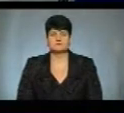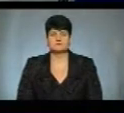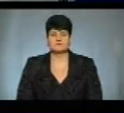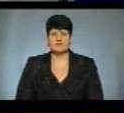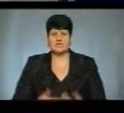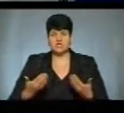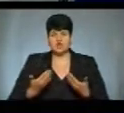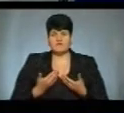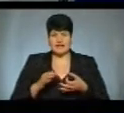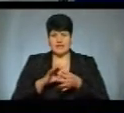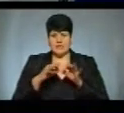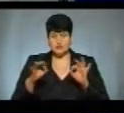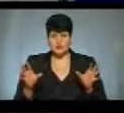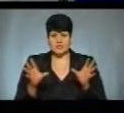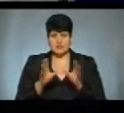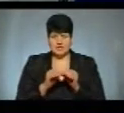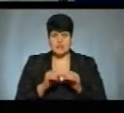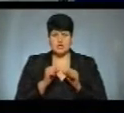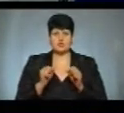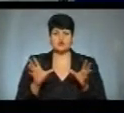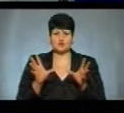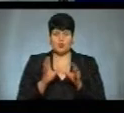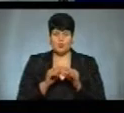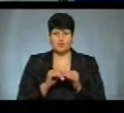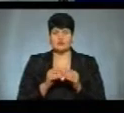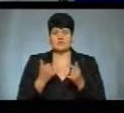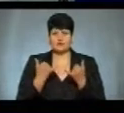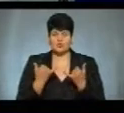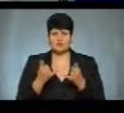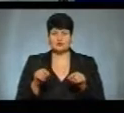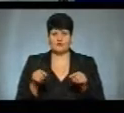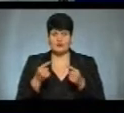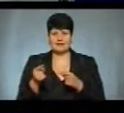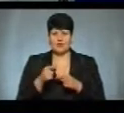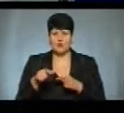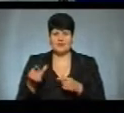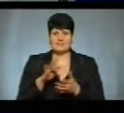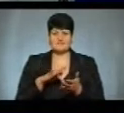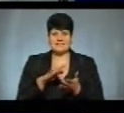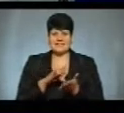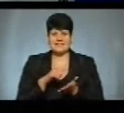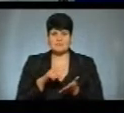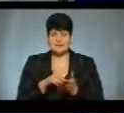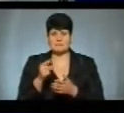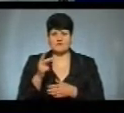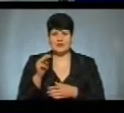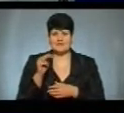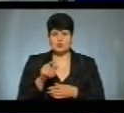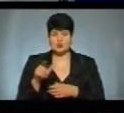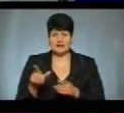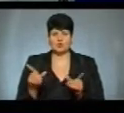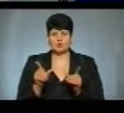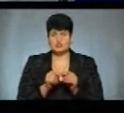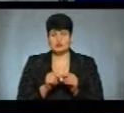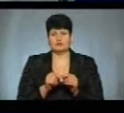Живий ланцюг єднання «Соборність Геройка» сьогодні утворили тернополяни. На вулицях у центрі міста понад 1500 людей долучилися до акції з